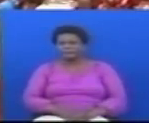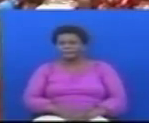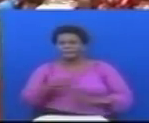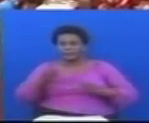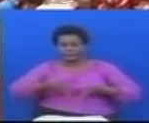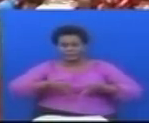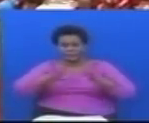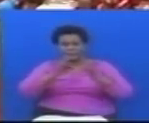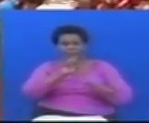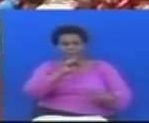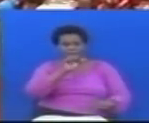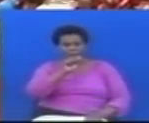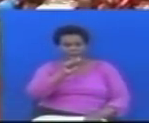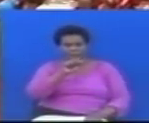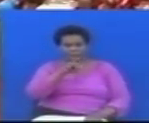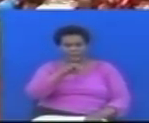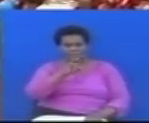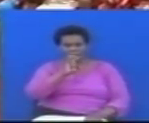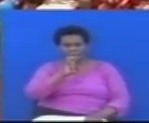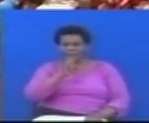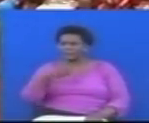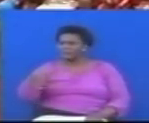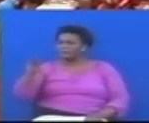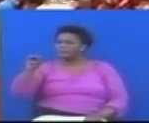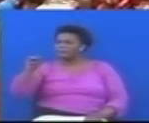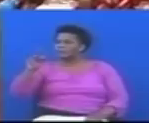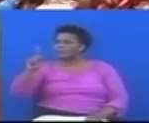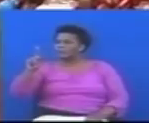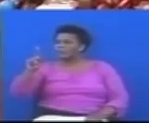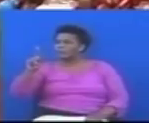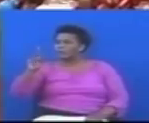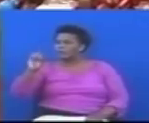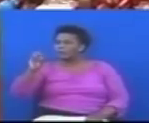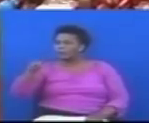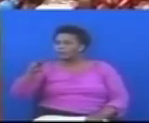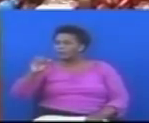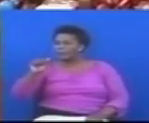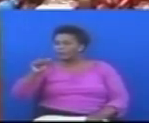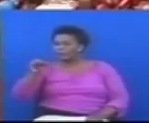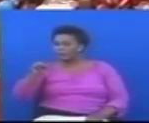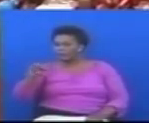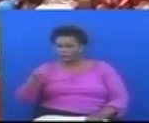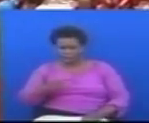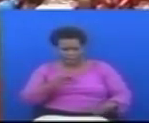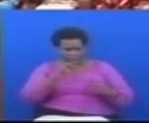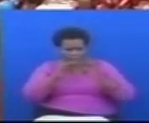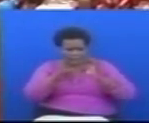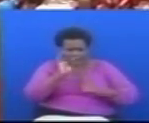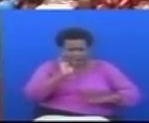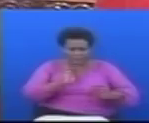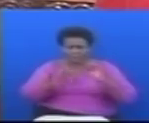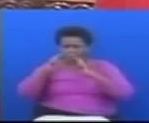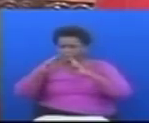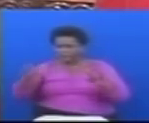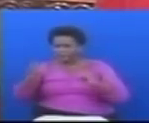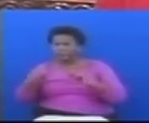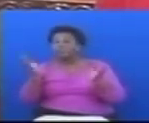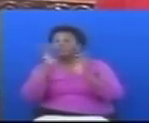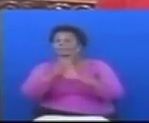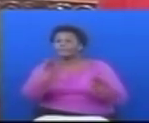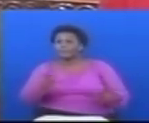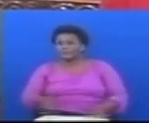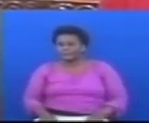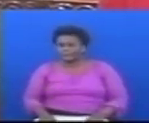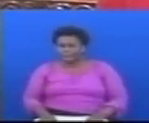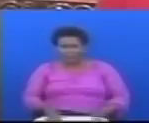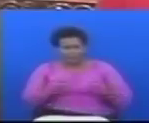ya Same Kisiwani Mkomazi ilishafanywa usanifu na umekamilika, na Mheshimiwa Rais alitoa ahadi barabara hii kujengwa